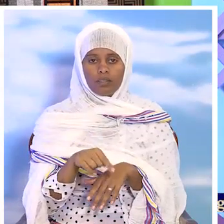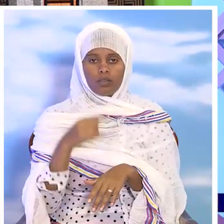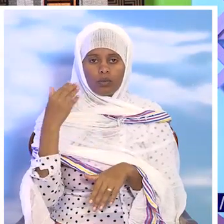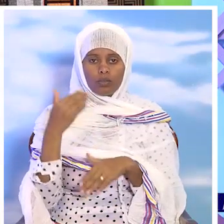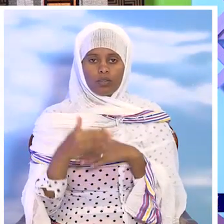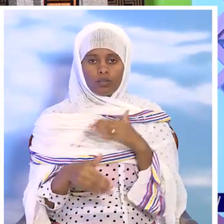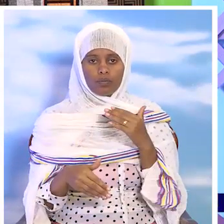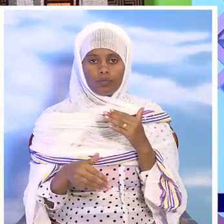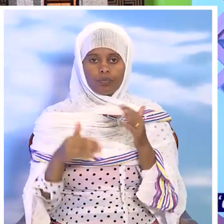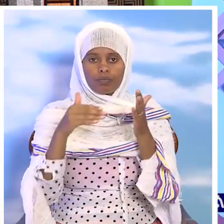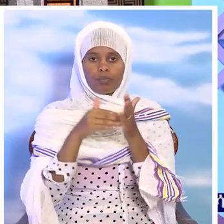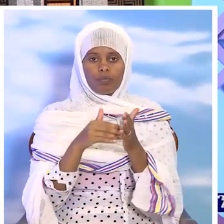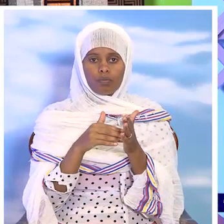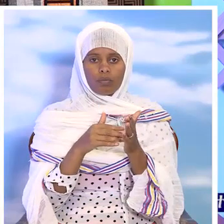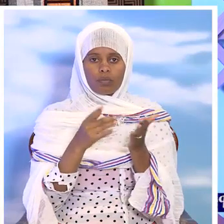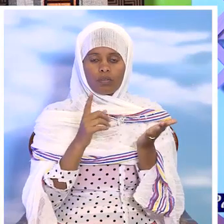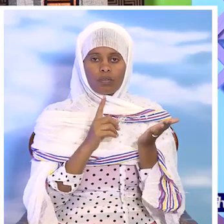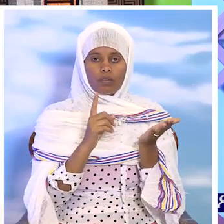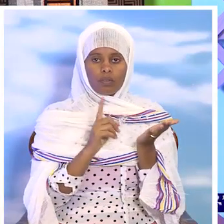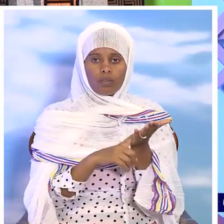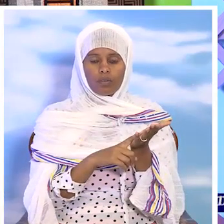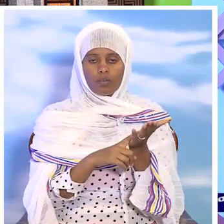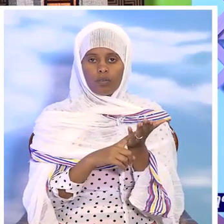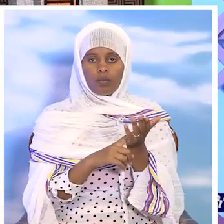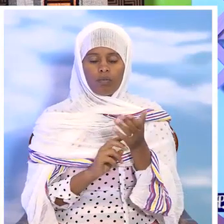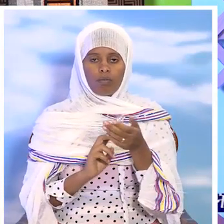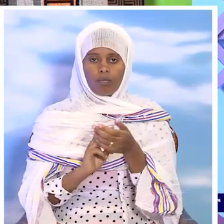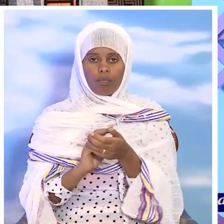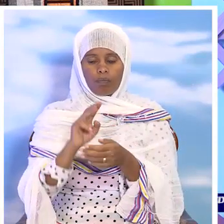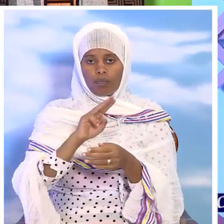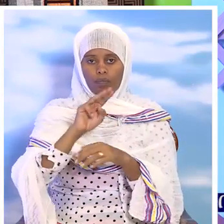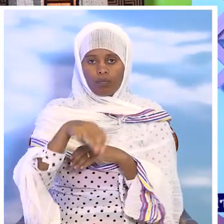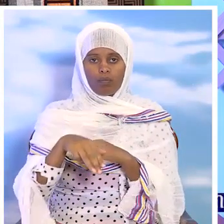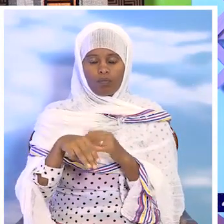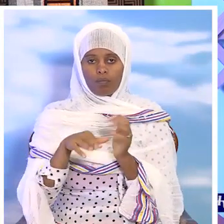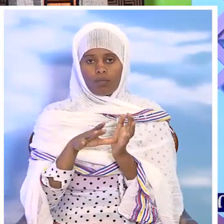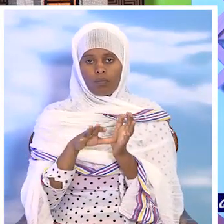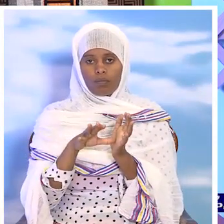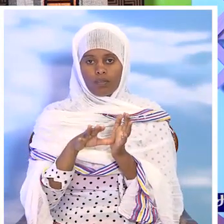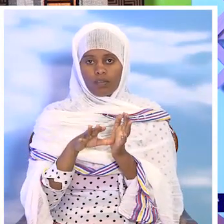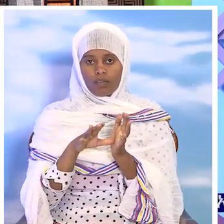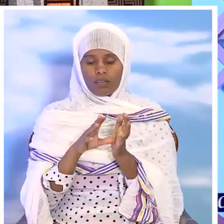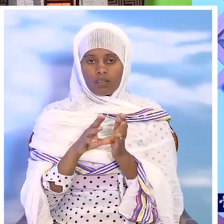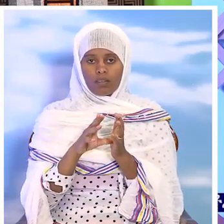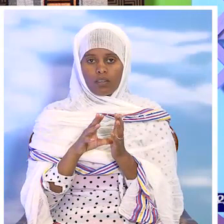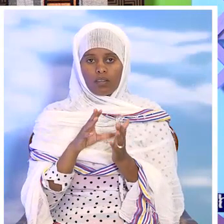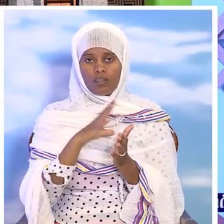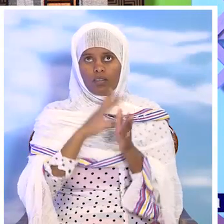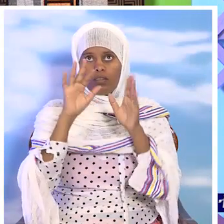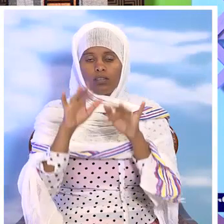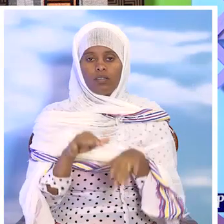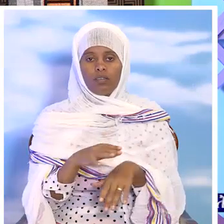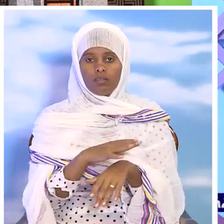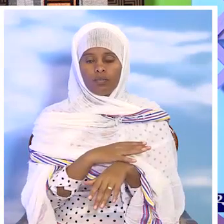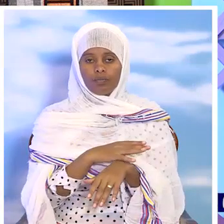እንውዳኣሉ ናብ ወርሓ ፅጌ እንሰጋገረሉ ኣብ መወዳእታ ዘመነ ክረምቲ ኢና